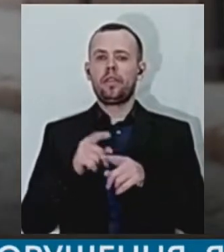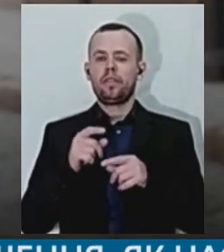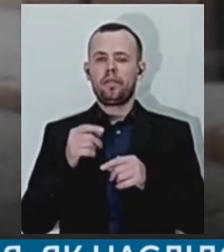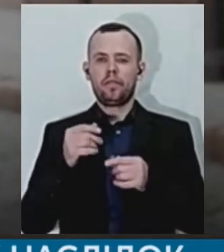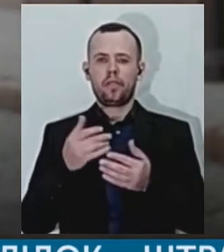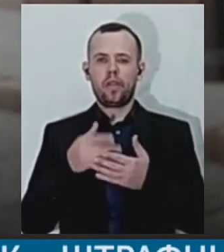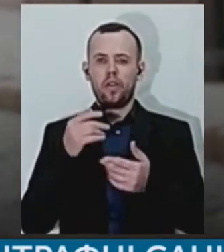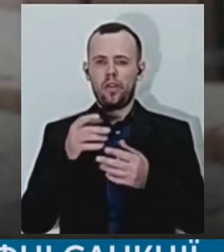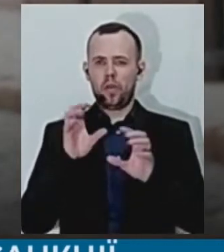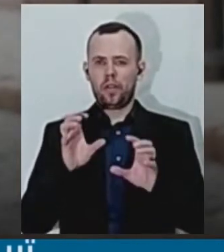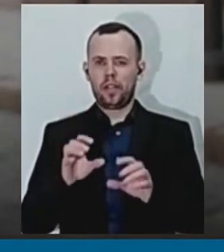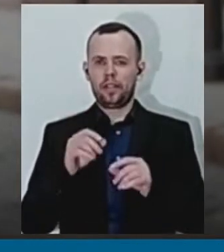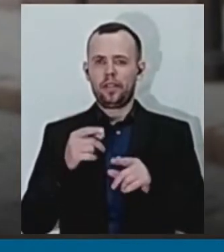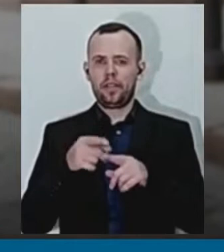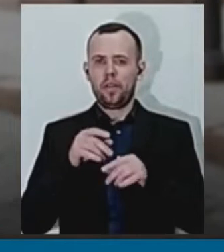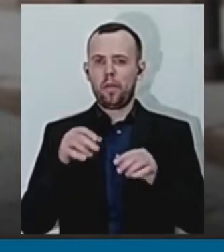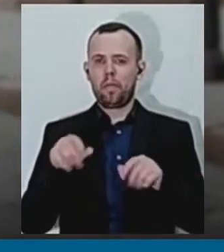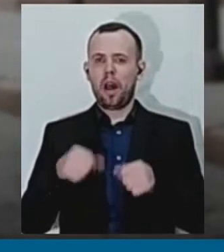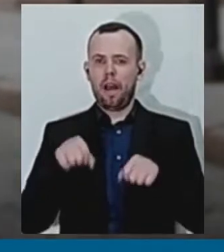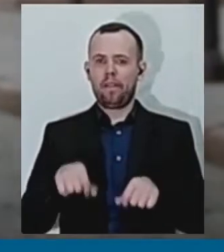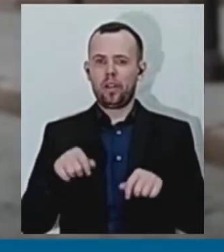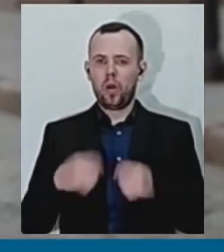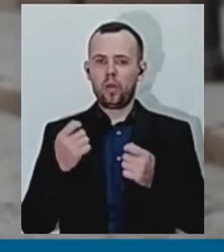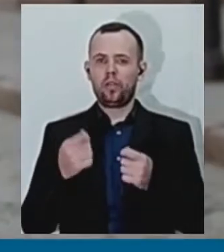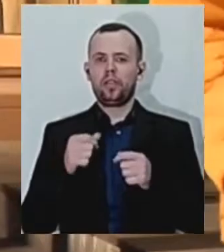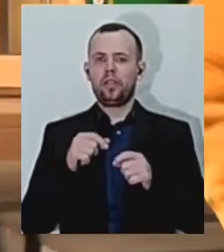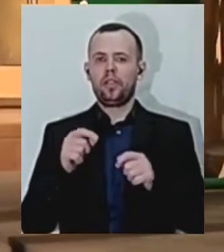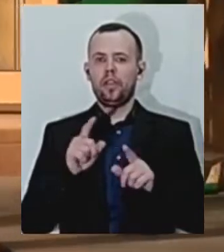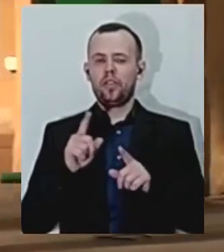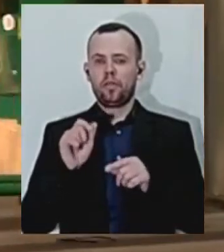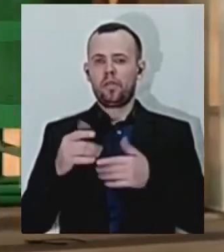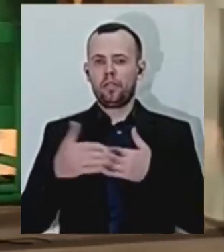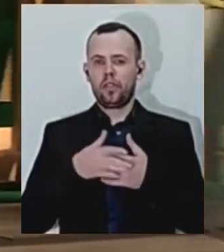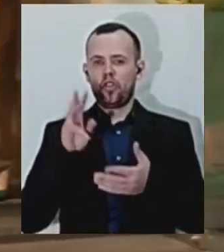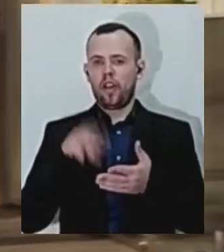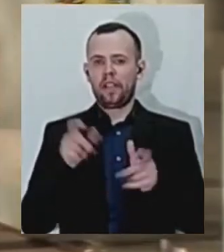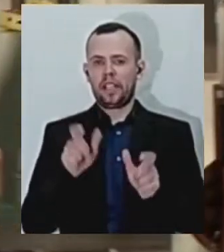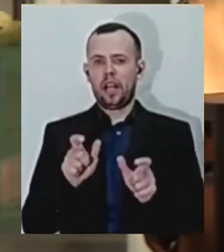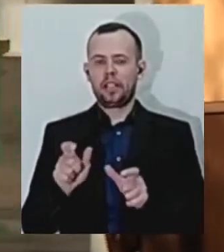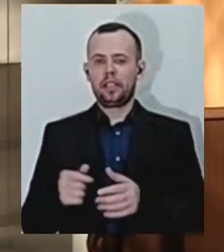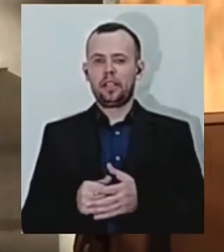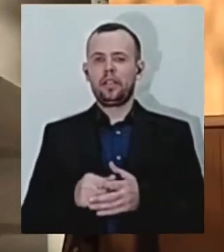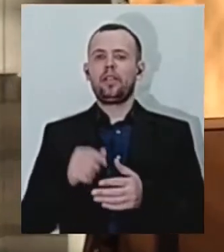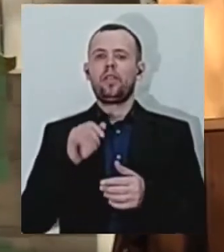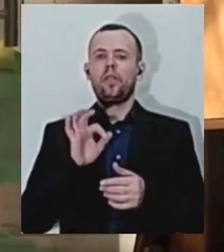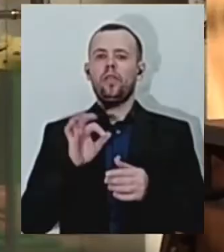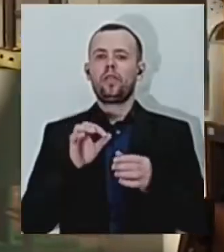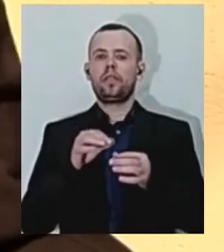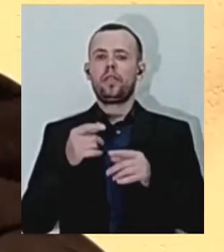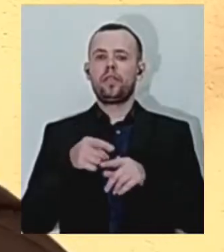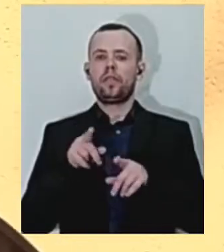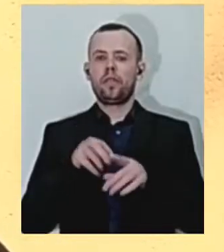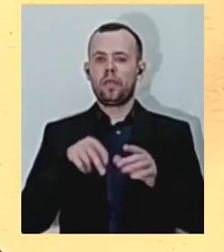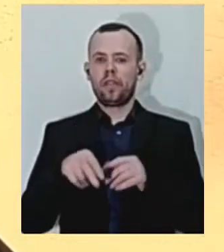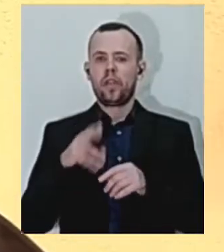адміністративне правонарушення, що влече за собою штрафні санкції. Одесит Ігор Іванов щодня проходить Дерибасівською.